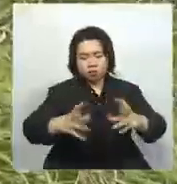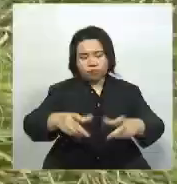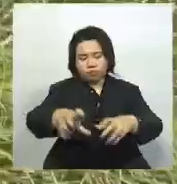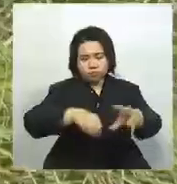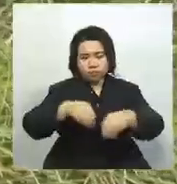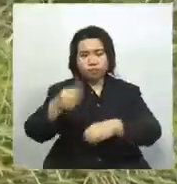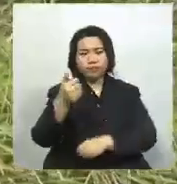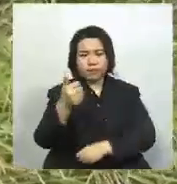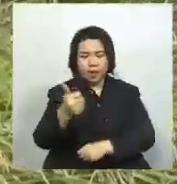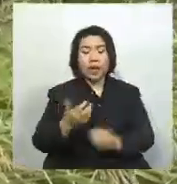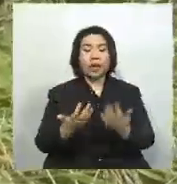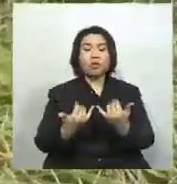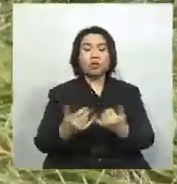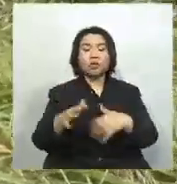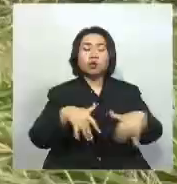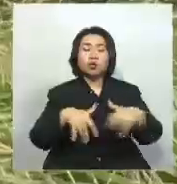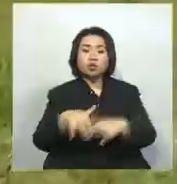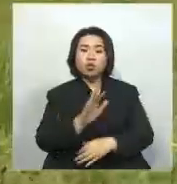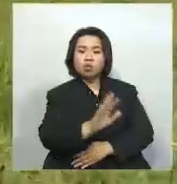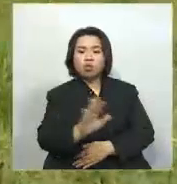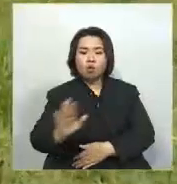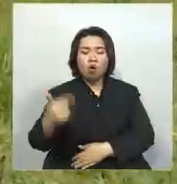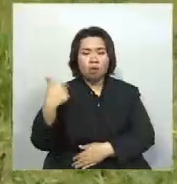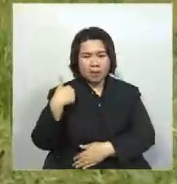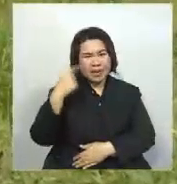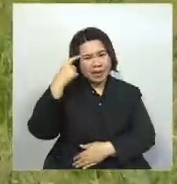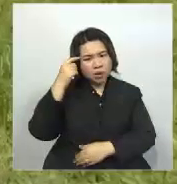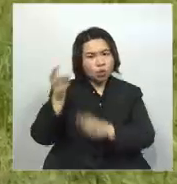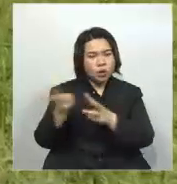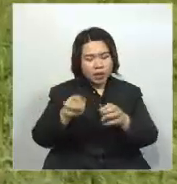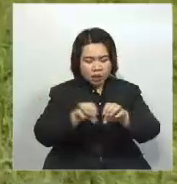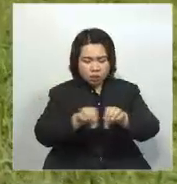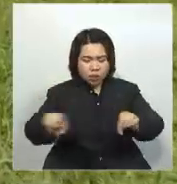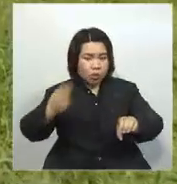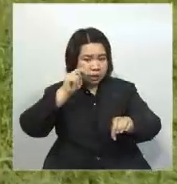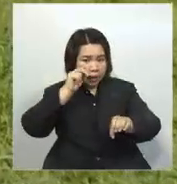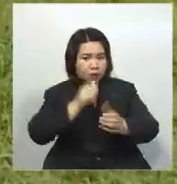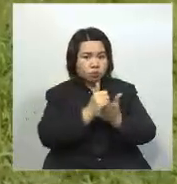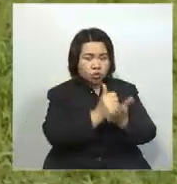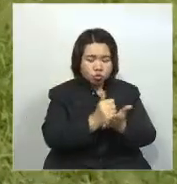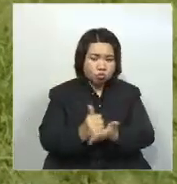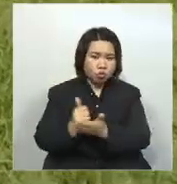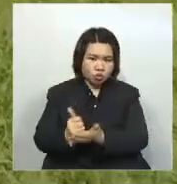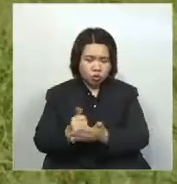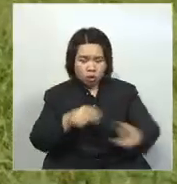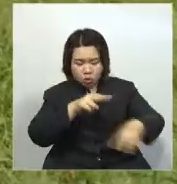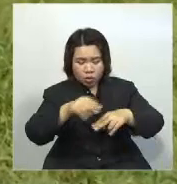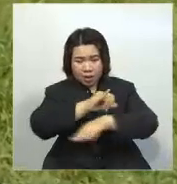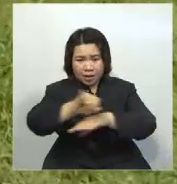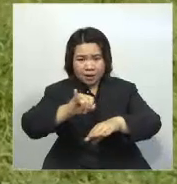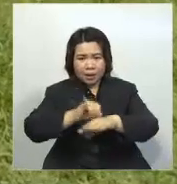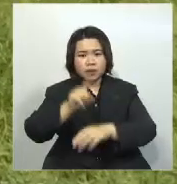ได้นอกจากนี้ค่ะชาวบ้านในพื้นที่ยังได้เร่งจัดระบบส่งน้ำเพื่อการเกษตรดูแลพื้นที่เกษตรกว่า 1,500